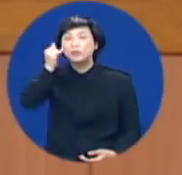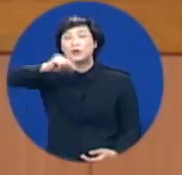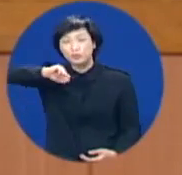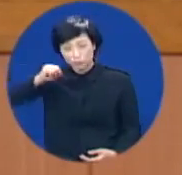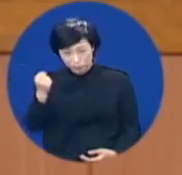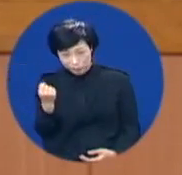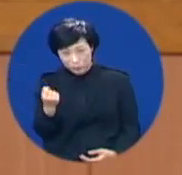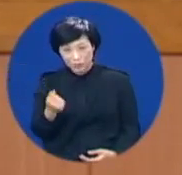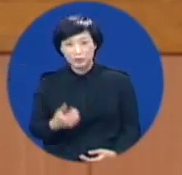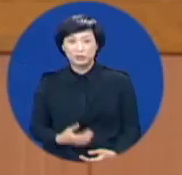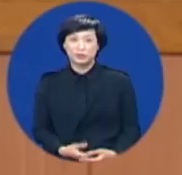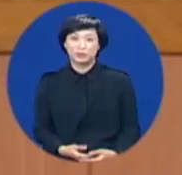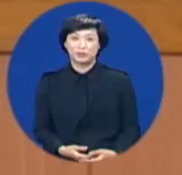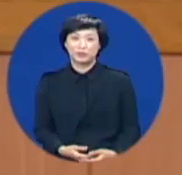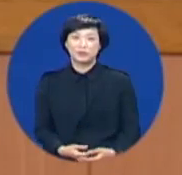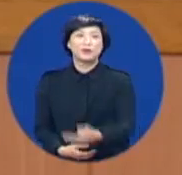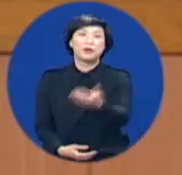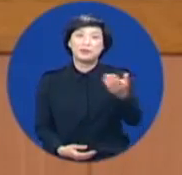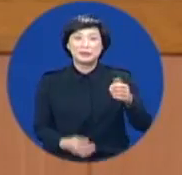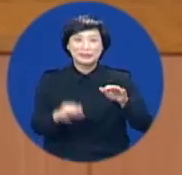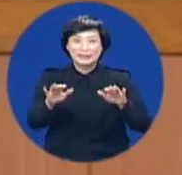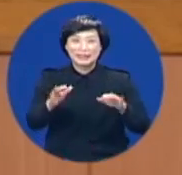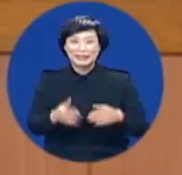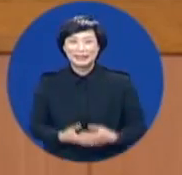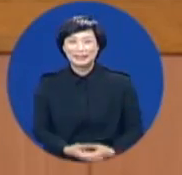순종하라. 자, 오늘